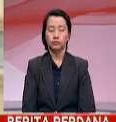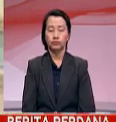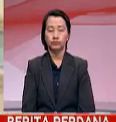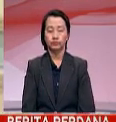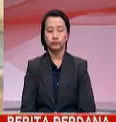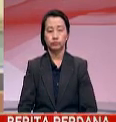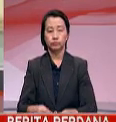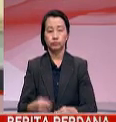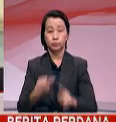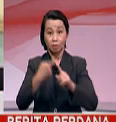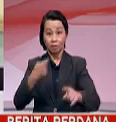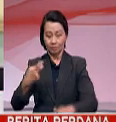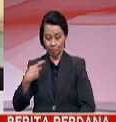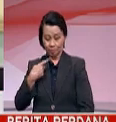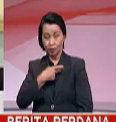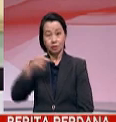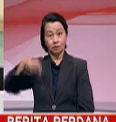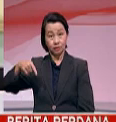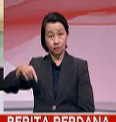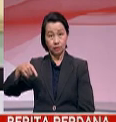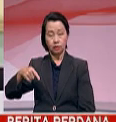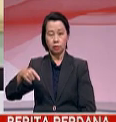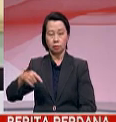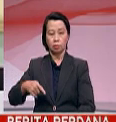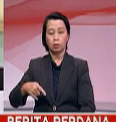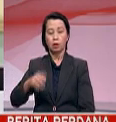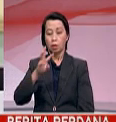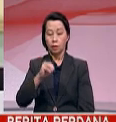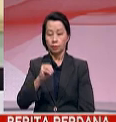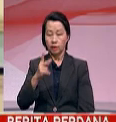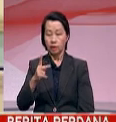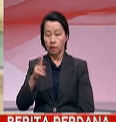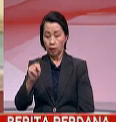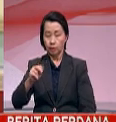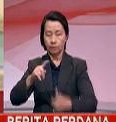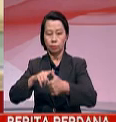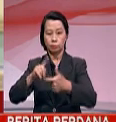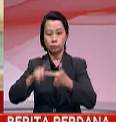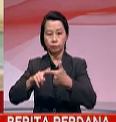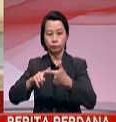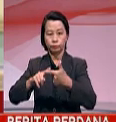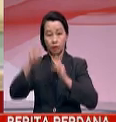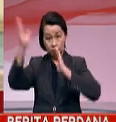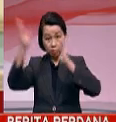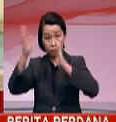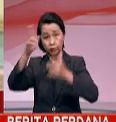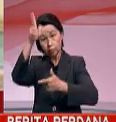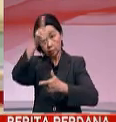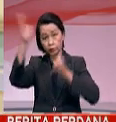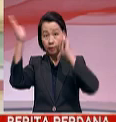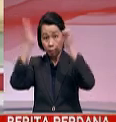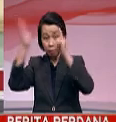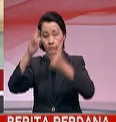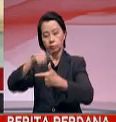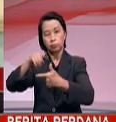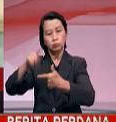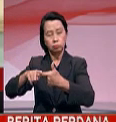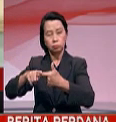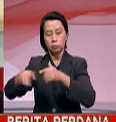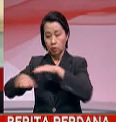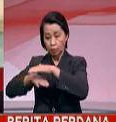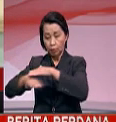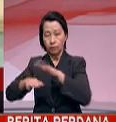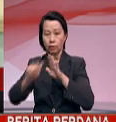Dari segi kita di peringkat MKN, di peringkat persekutuan, di